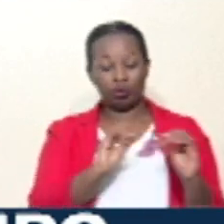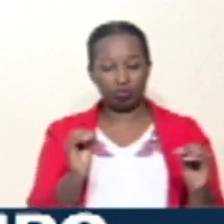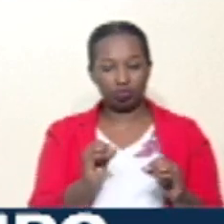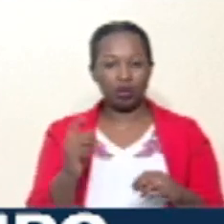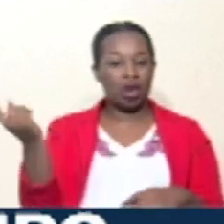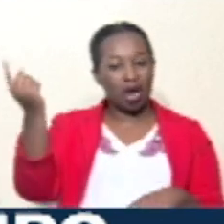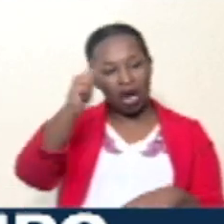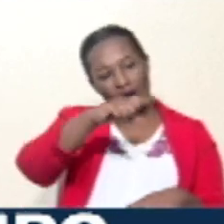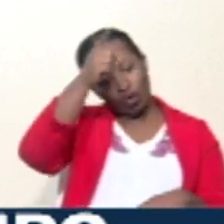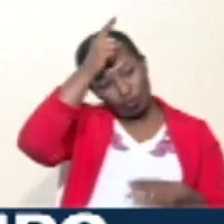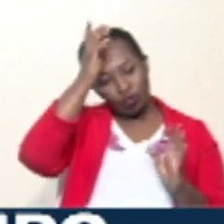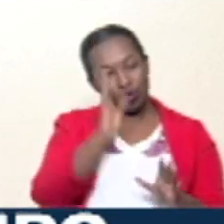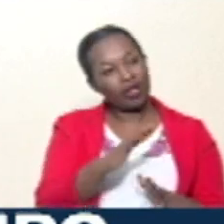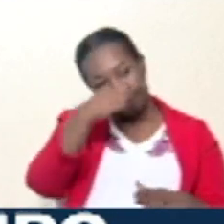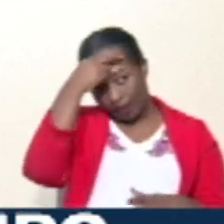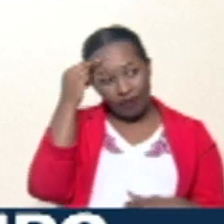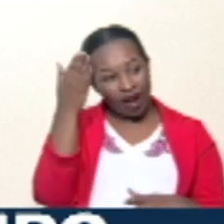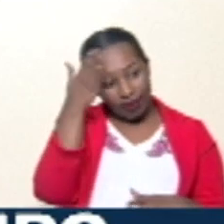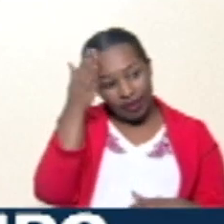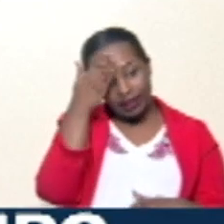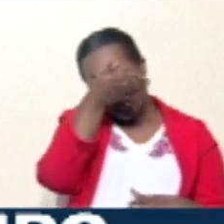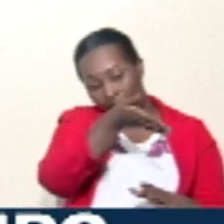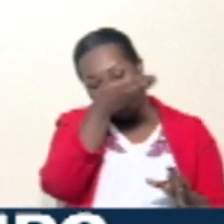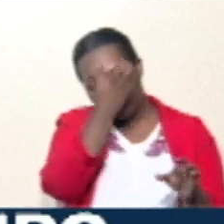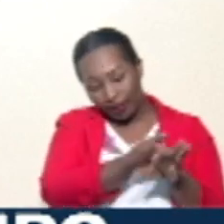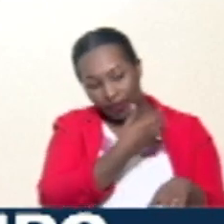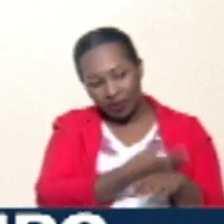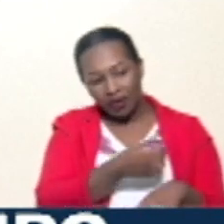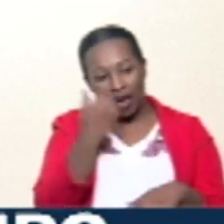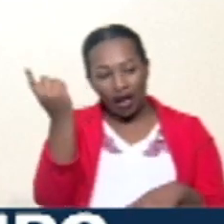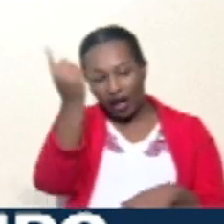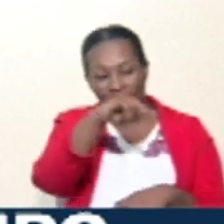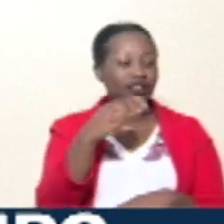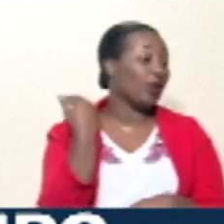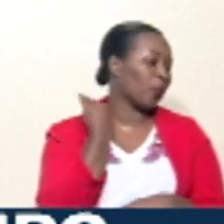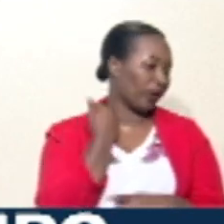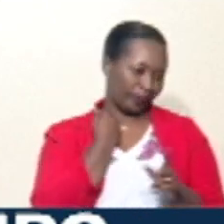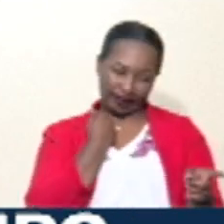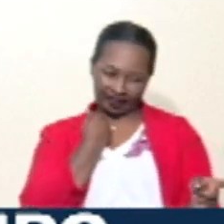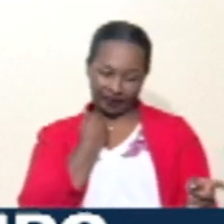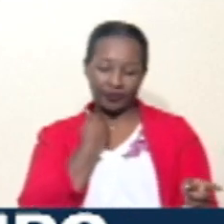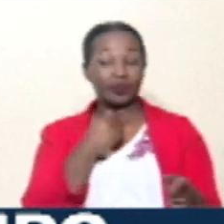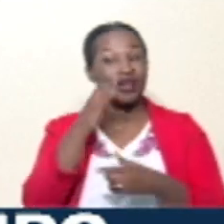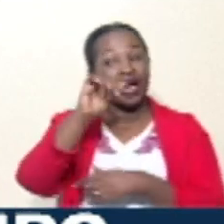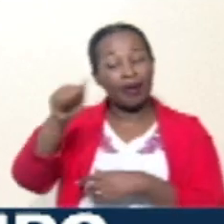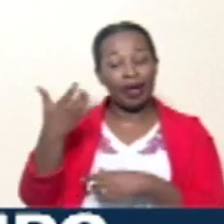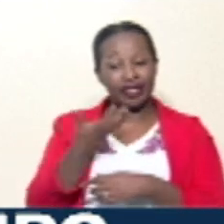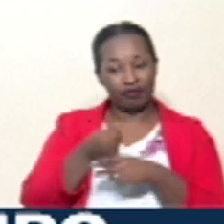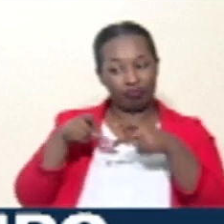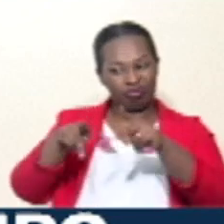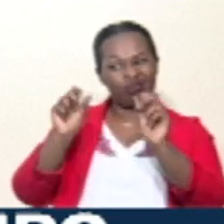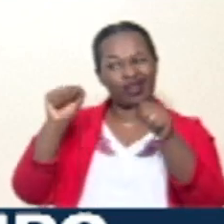kuza umuturage wo kubaza ko ari amabuye abantu bakibamo amabuye. Ariko nanone hari abafite impushya mu byo kuri ngo babyumvishe bashobora